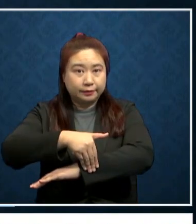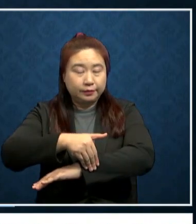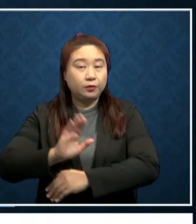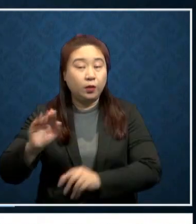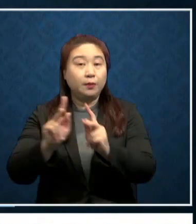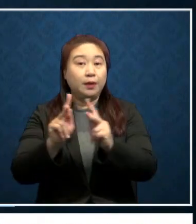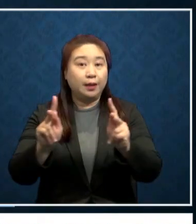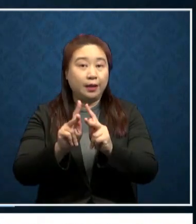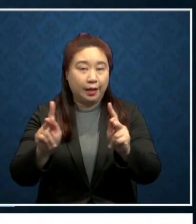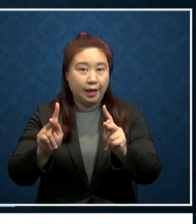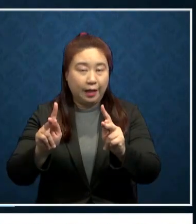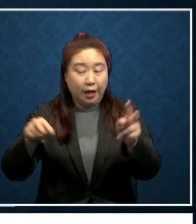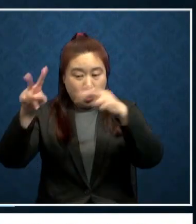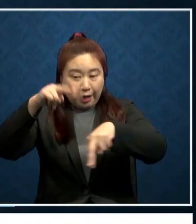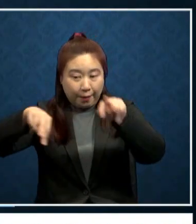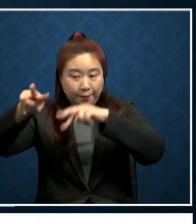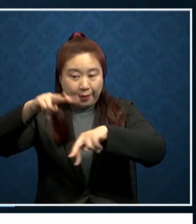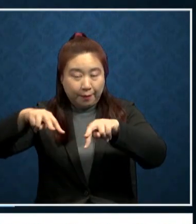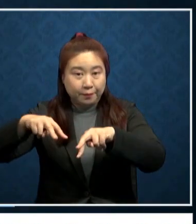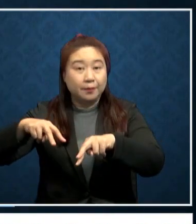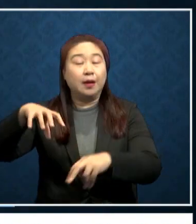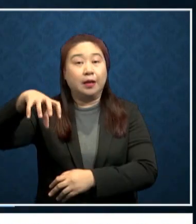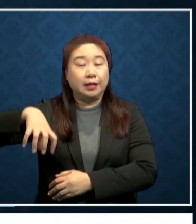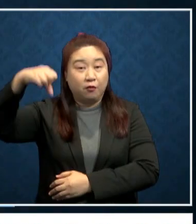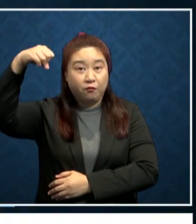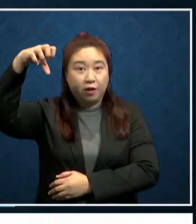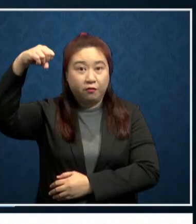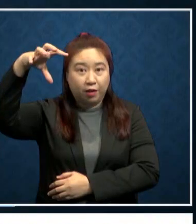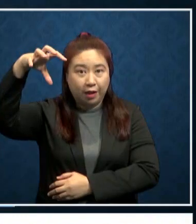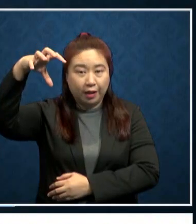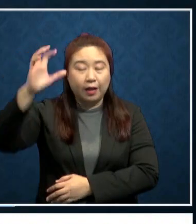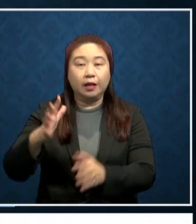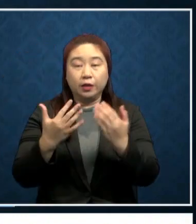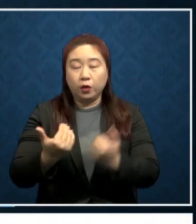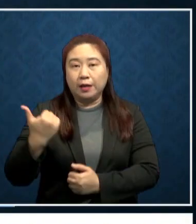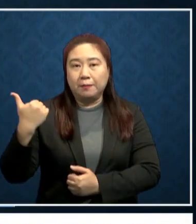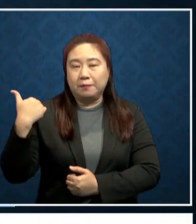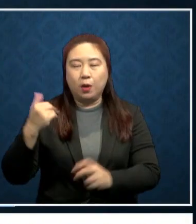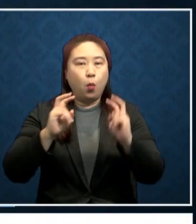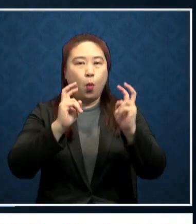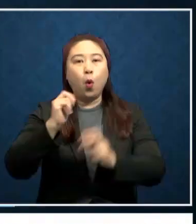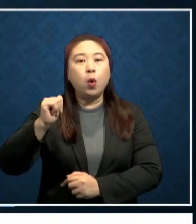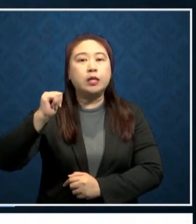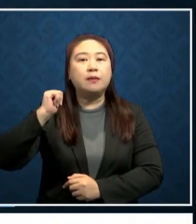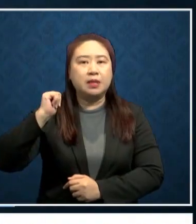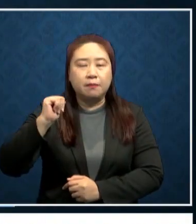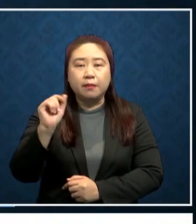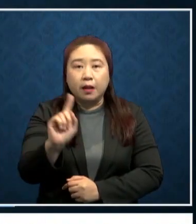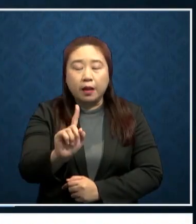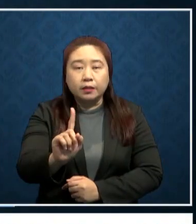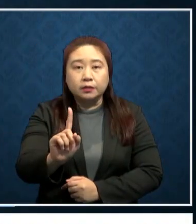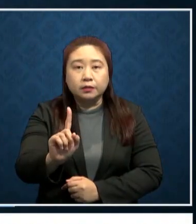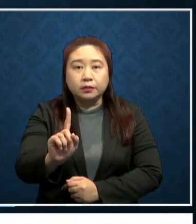คณะกรรมการกำกับกิจกรรพลังงานและกองทุนไฟฟ้านะครับมีข้อสังมีเรื่องเดิมนะครับที่ยังค้างคาอยู่ก็คือในเรื่อง